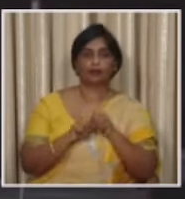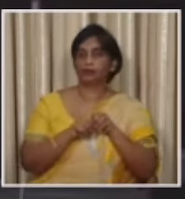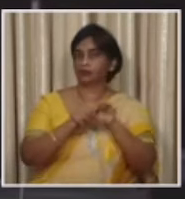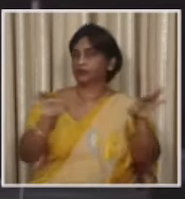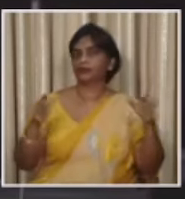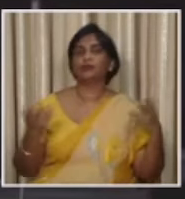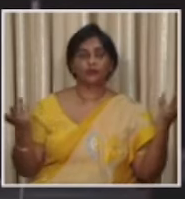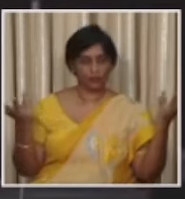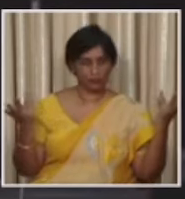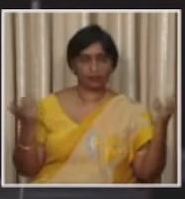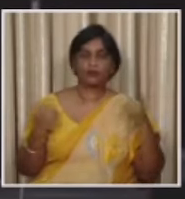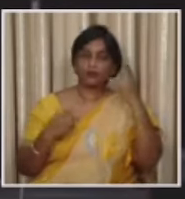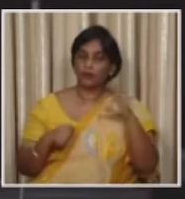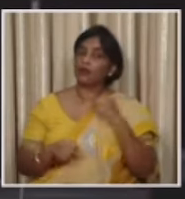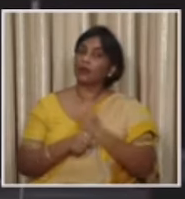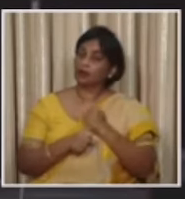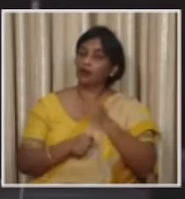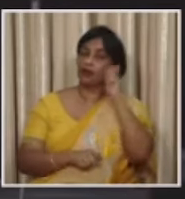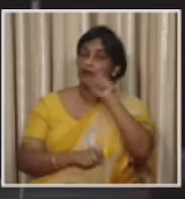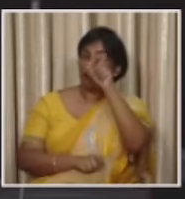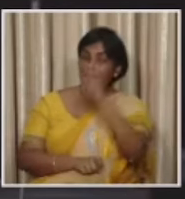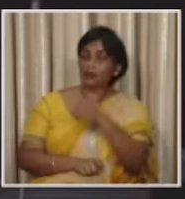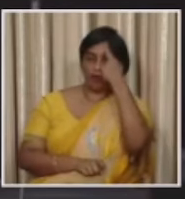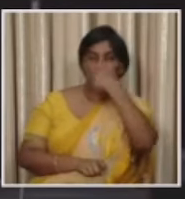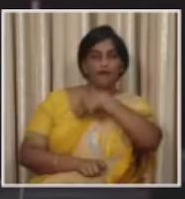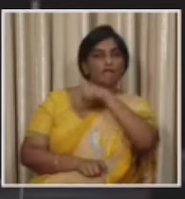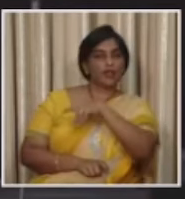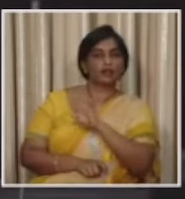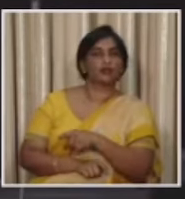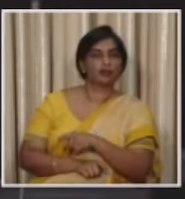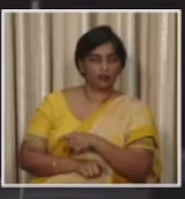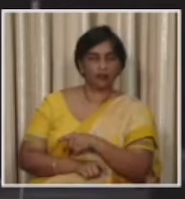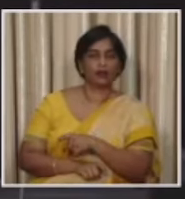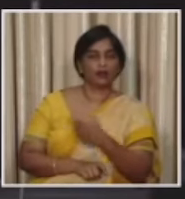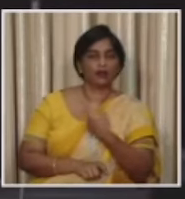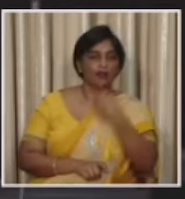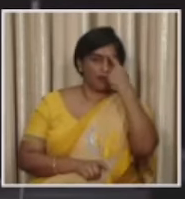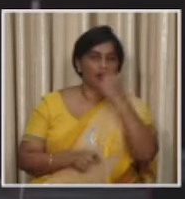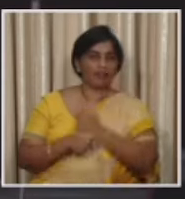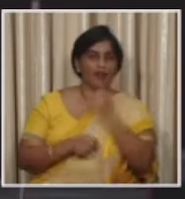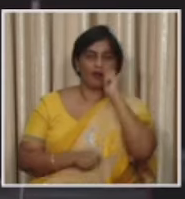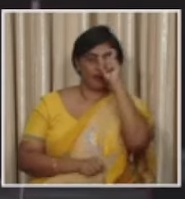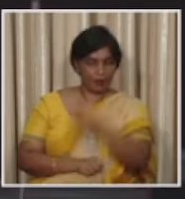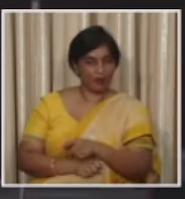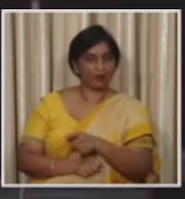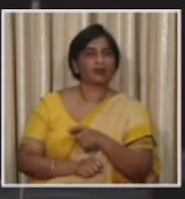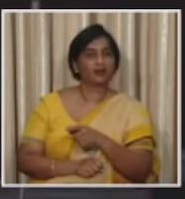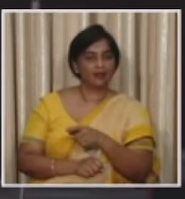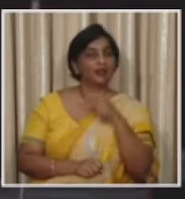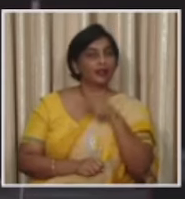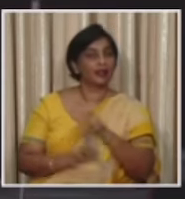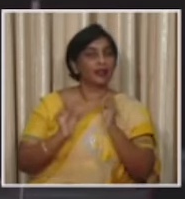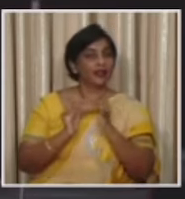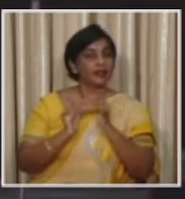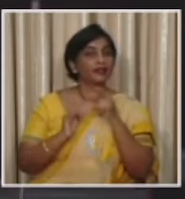නැහැ. එයින්ද අපි රජයේ නිලධාරියා කරේ විශ්වාසයක් තබලා තියෙනවා. අපි විශ්වාස කරනවා රජයේ නිලධාරියා මේ